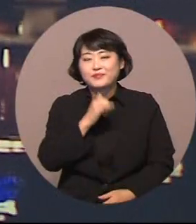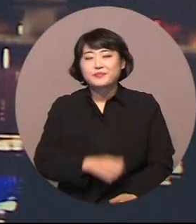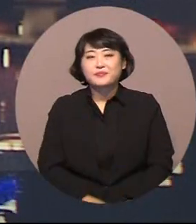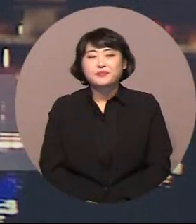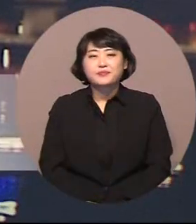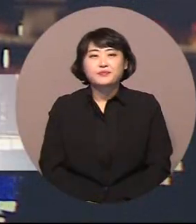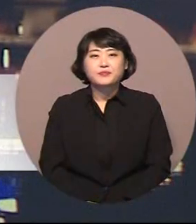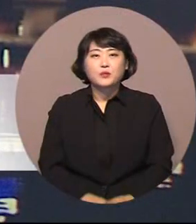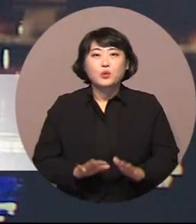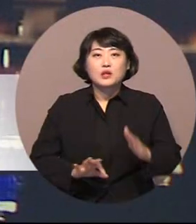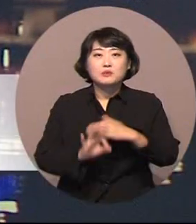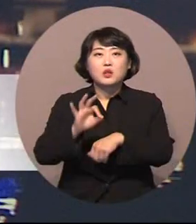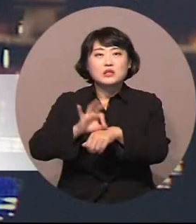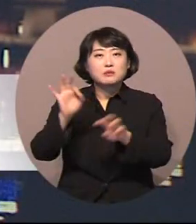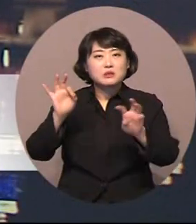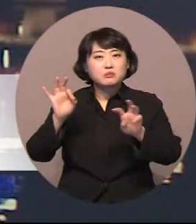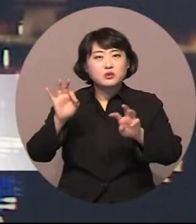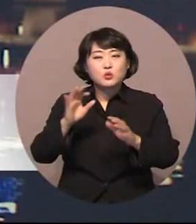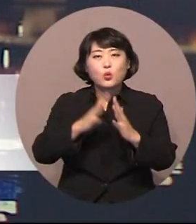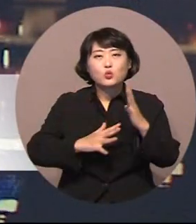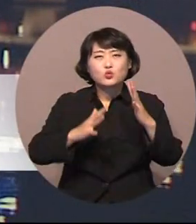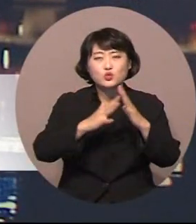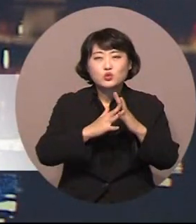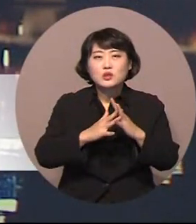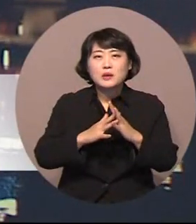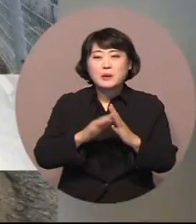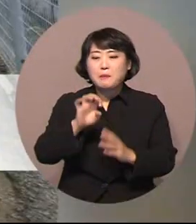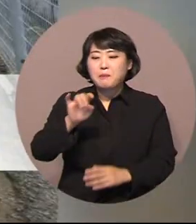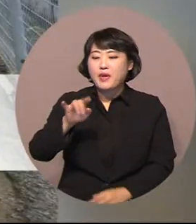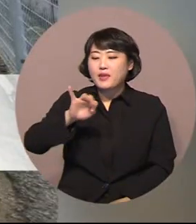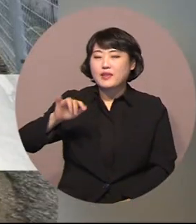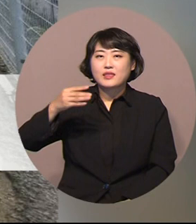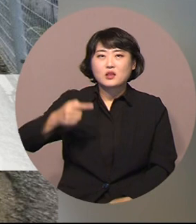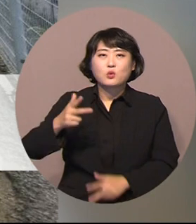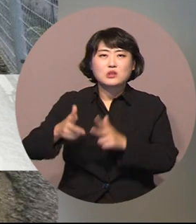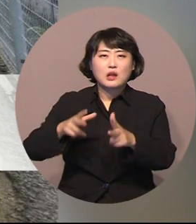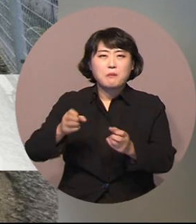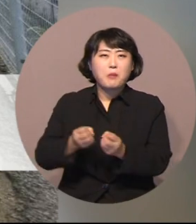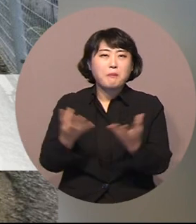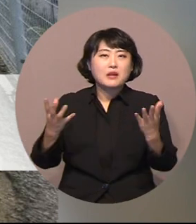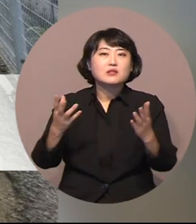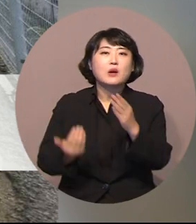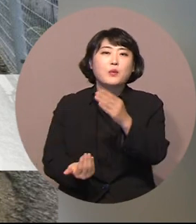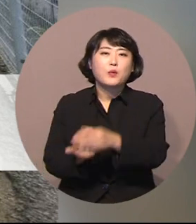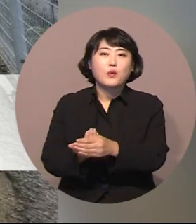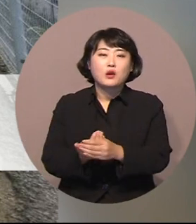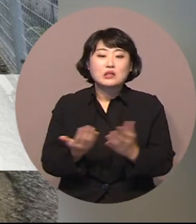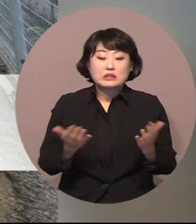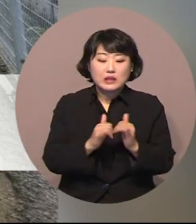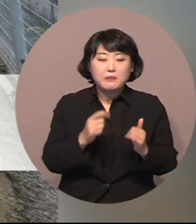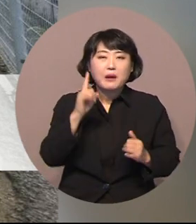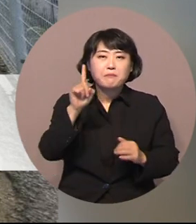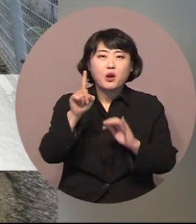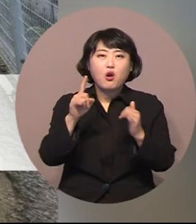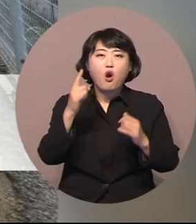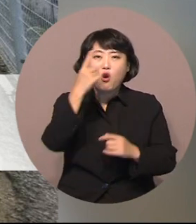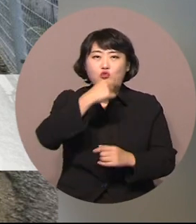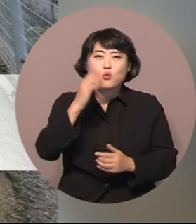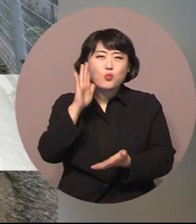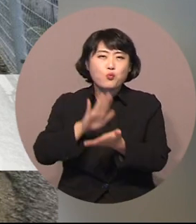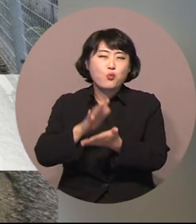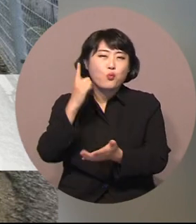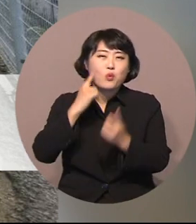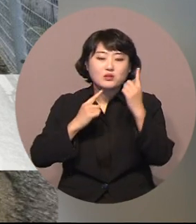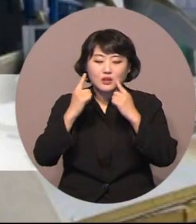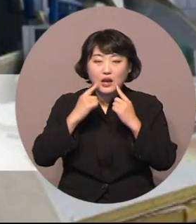오늘 오전 10시 반쯤 공주시 정안면 페인트 공장에서 폭발 사고가 나 직원 한 명이 얼굴에 화상을 입고 병원으로